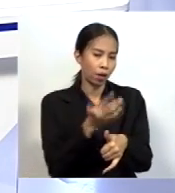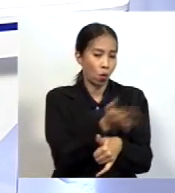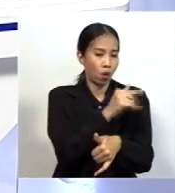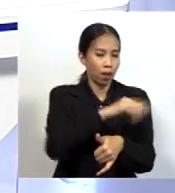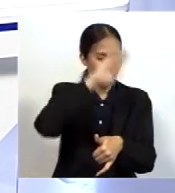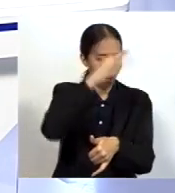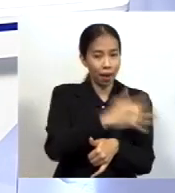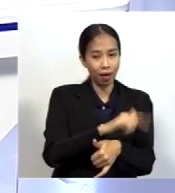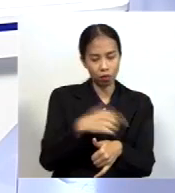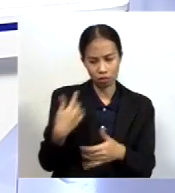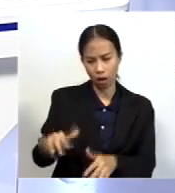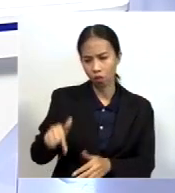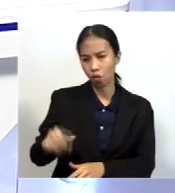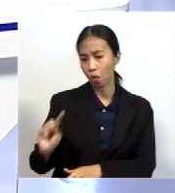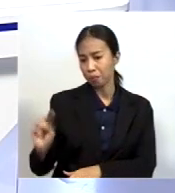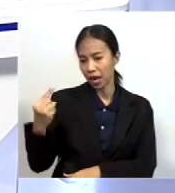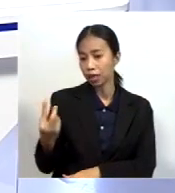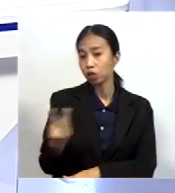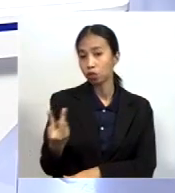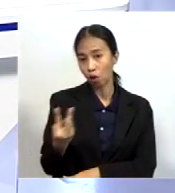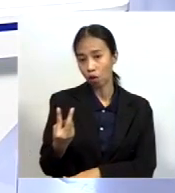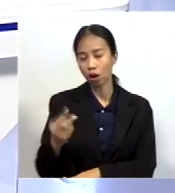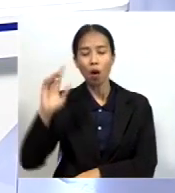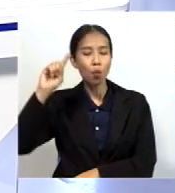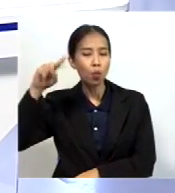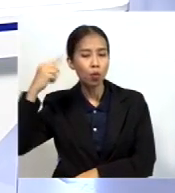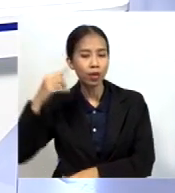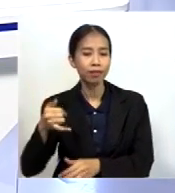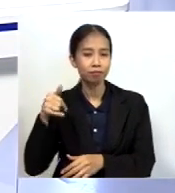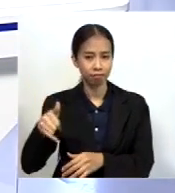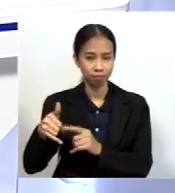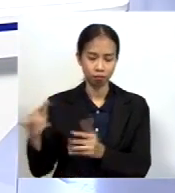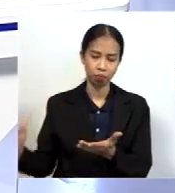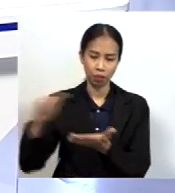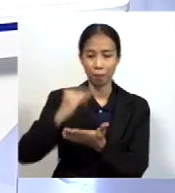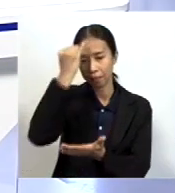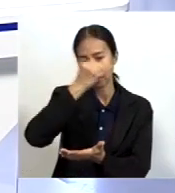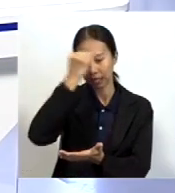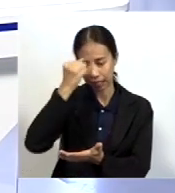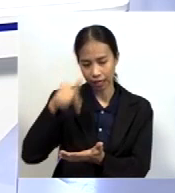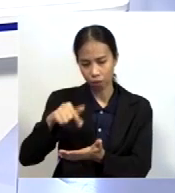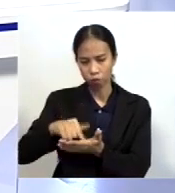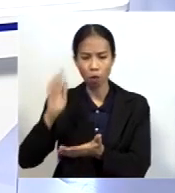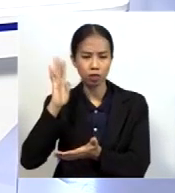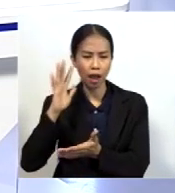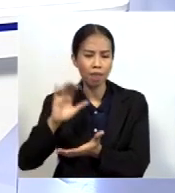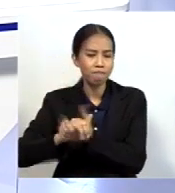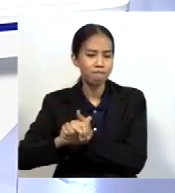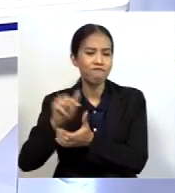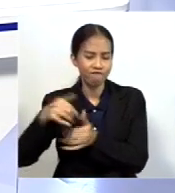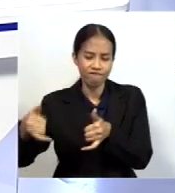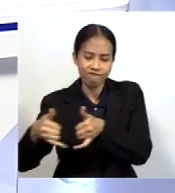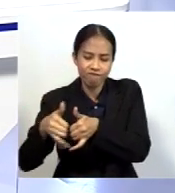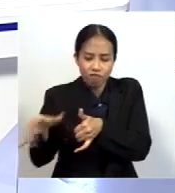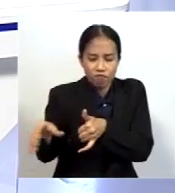านี้อีก2คนเป็นสามีภรรยากันภรรยาเนี่ยมีประวัติเดินทางมาจากอิตาลีนะคะแล้วก็สามีติดด้วยนะคะซึ่ง2